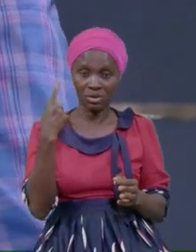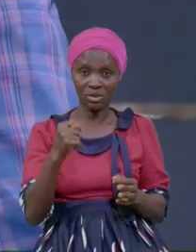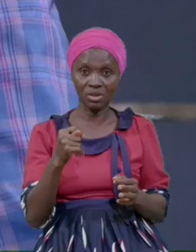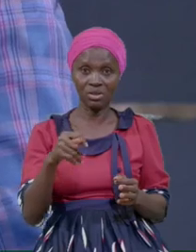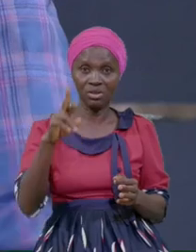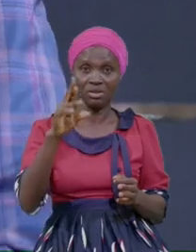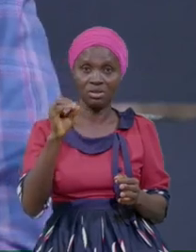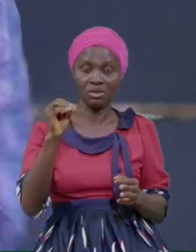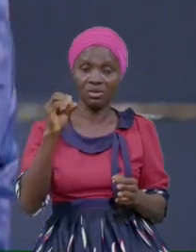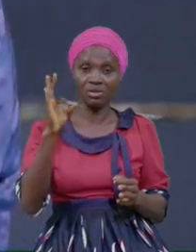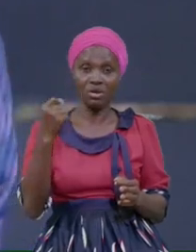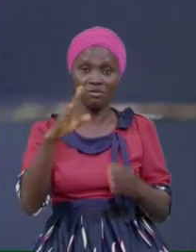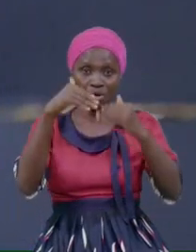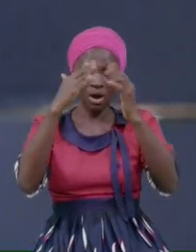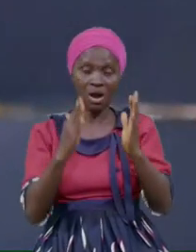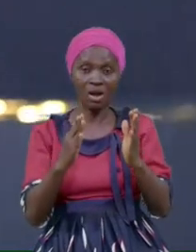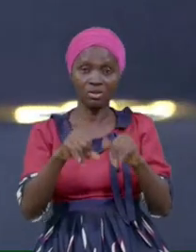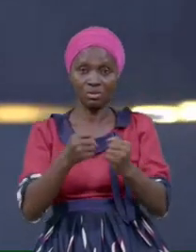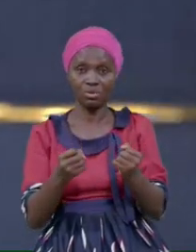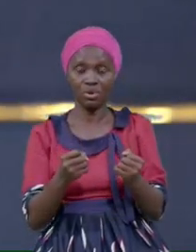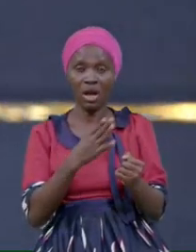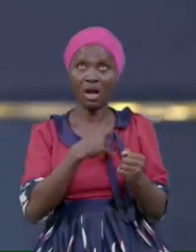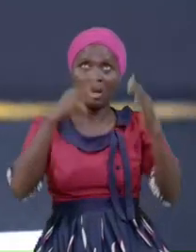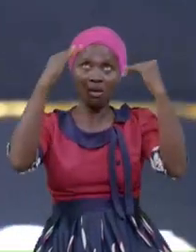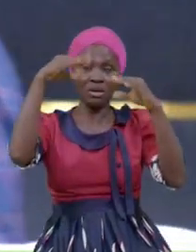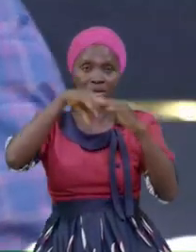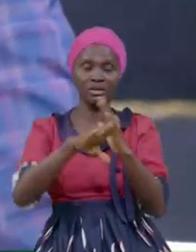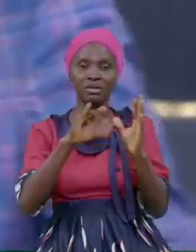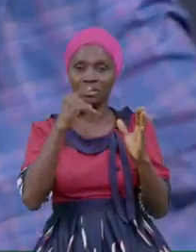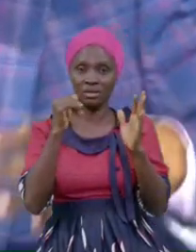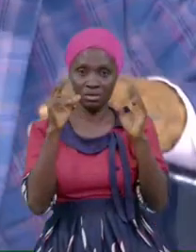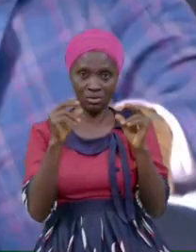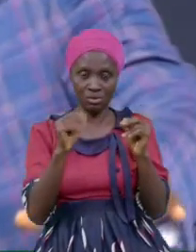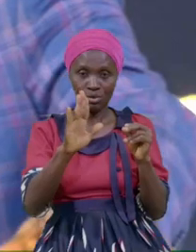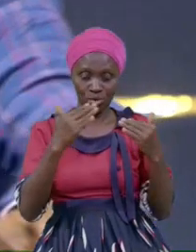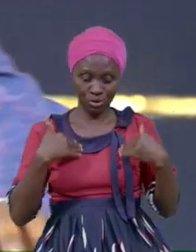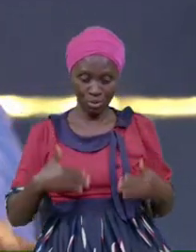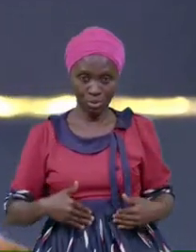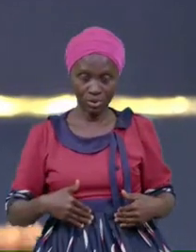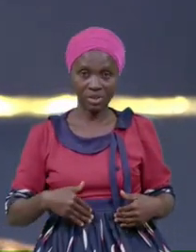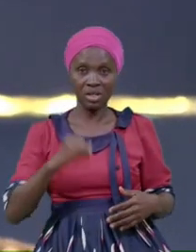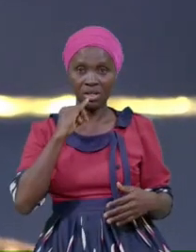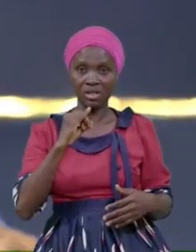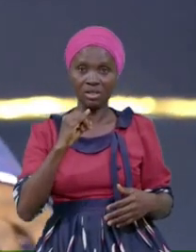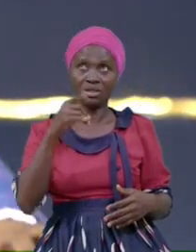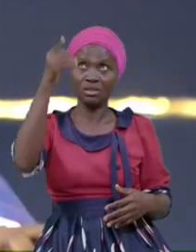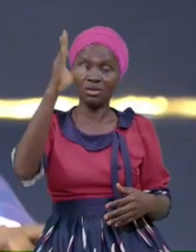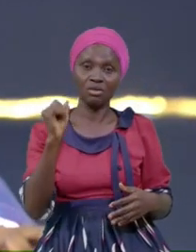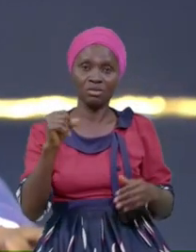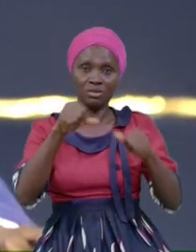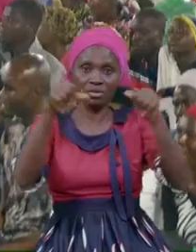tombant et tout est inondé, la même chose. Dieu fait de ton corps son temple.